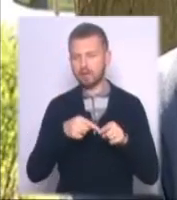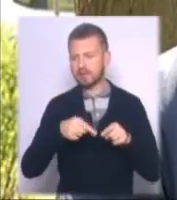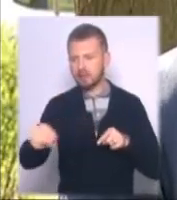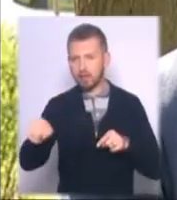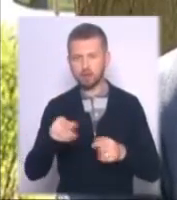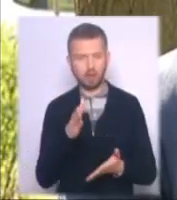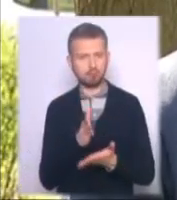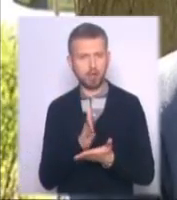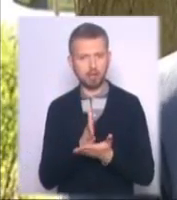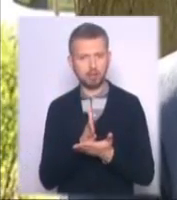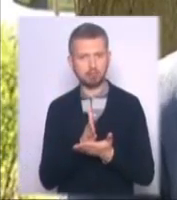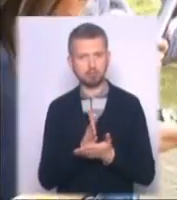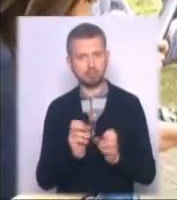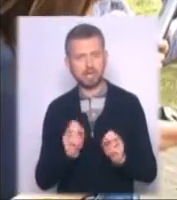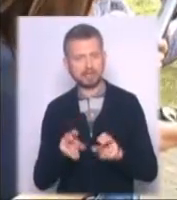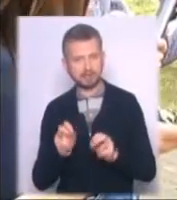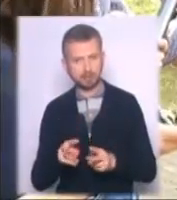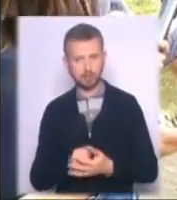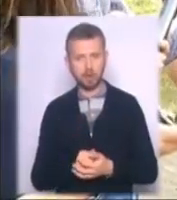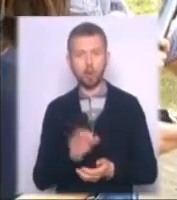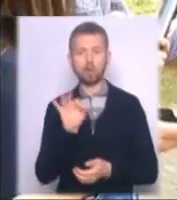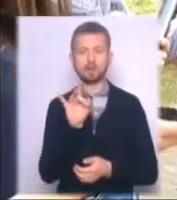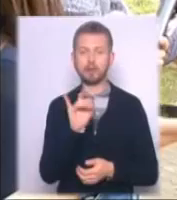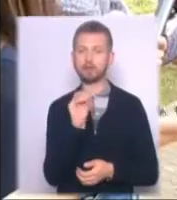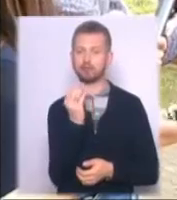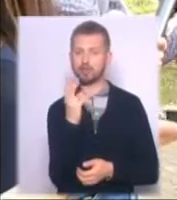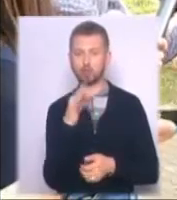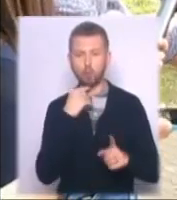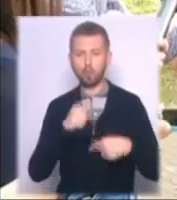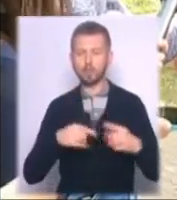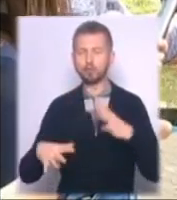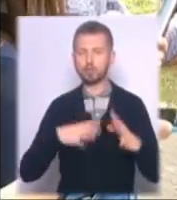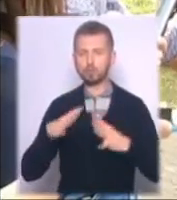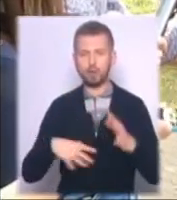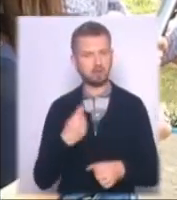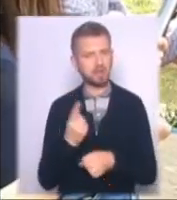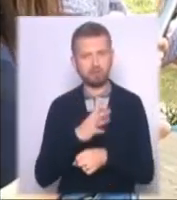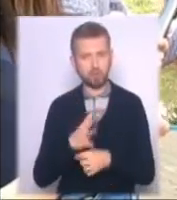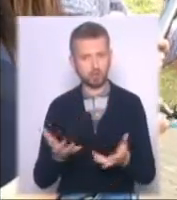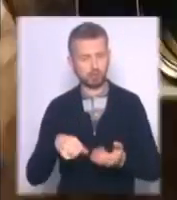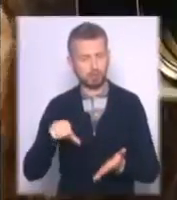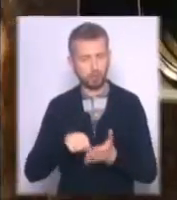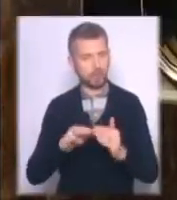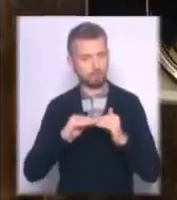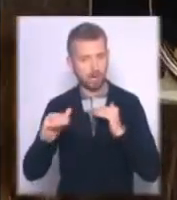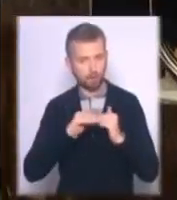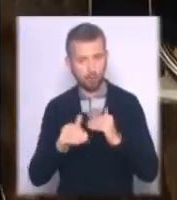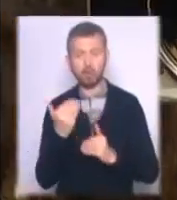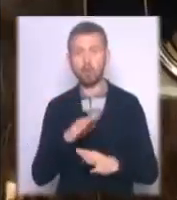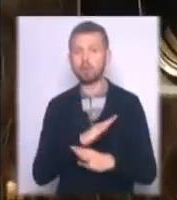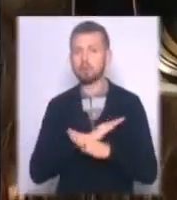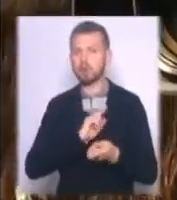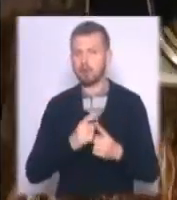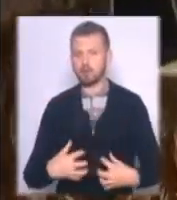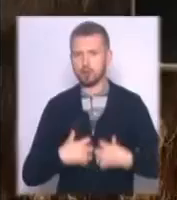певні риски. Олександр Іщенко постійно тренувався і не вперше брав участь у марафоні. Його смерть стала